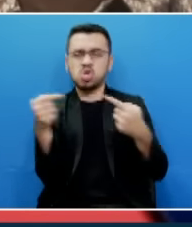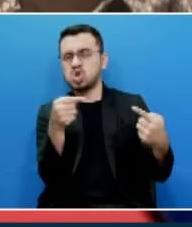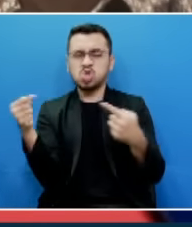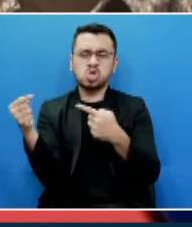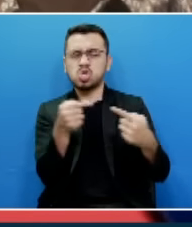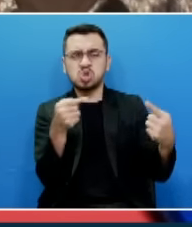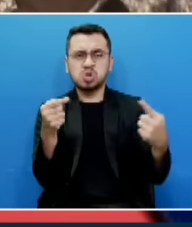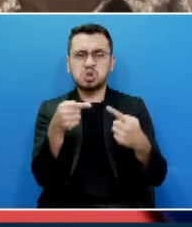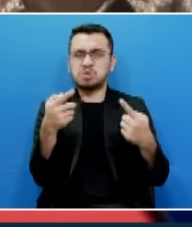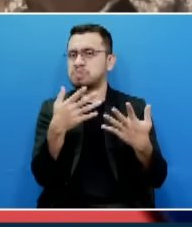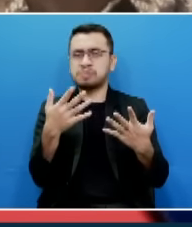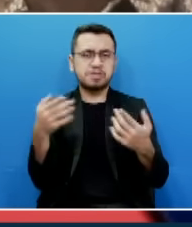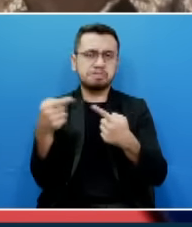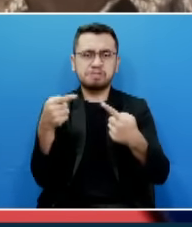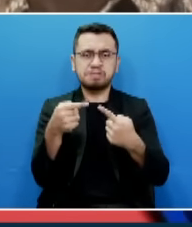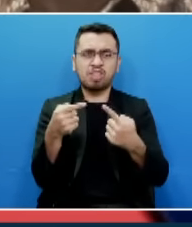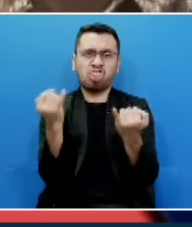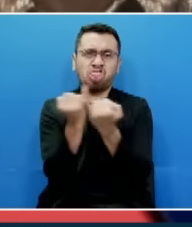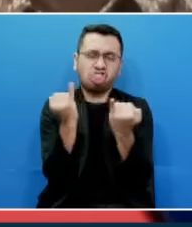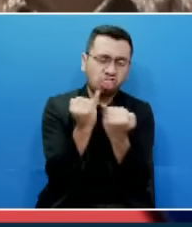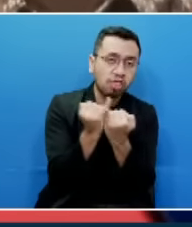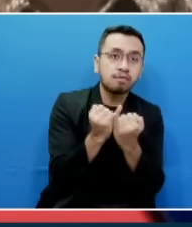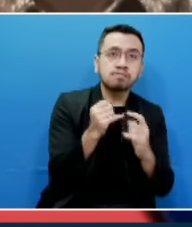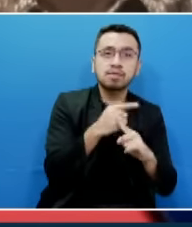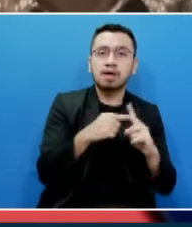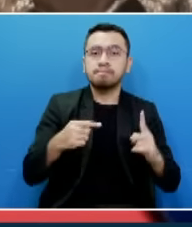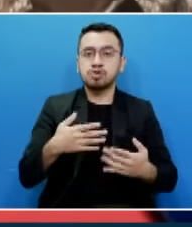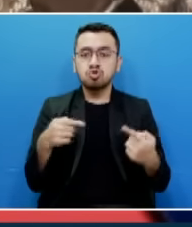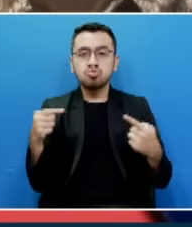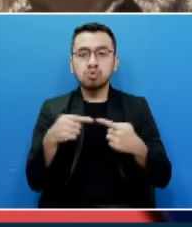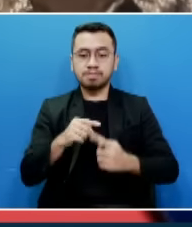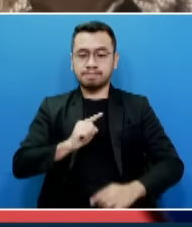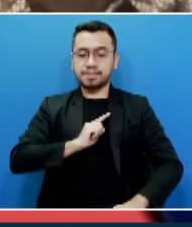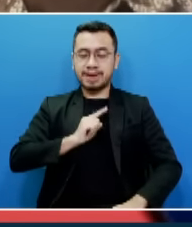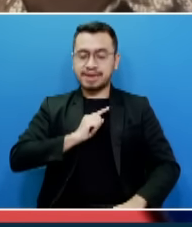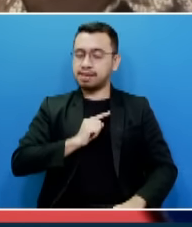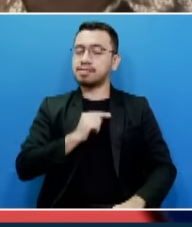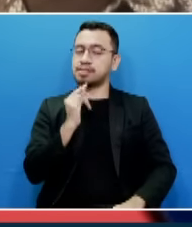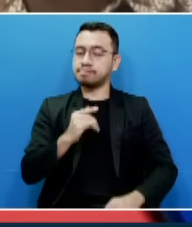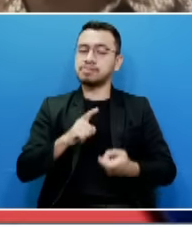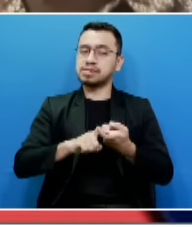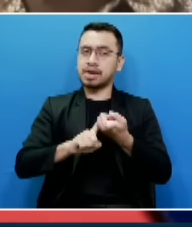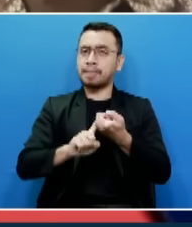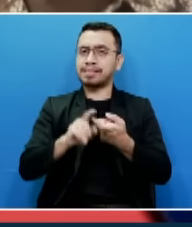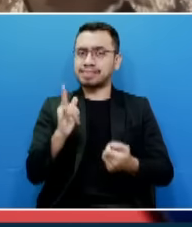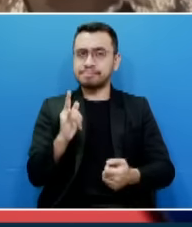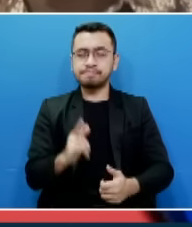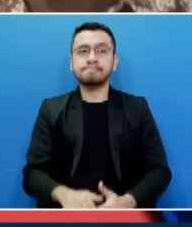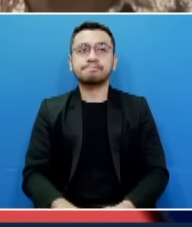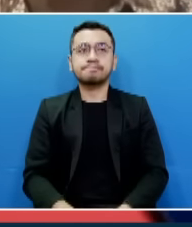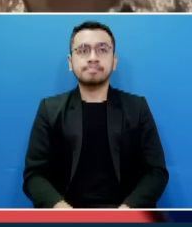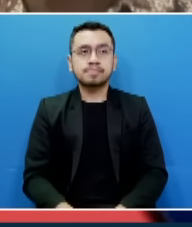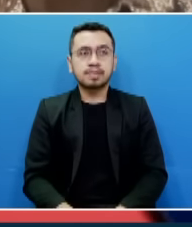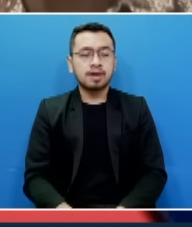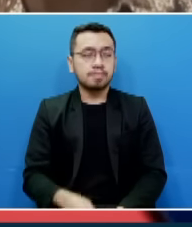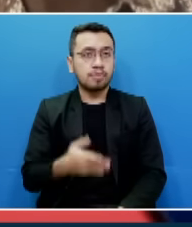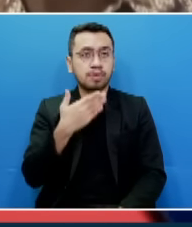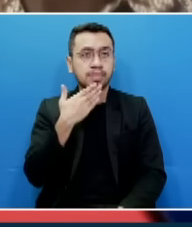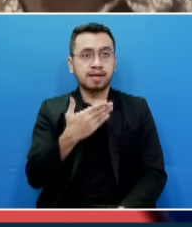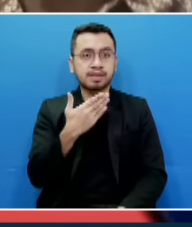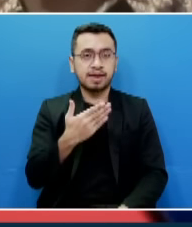ya kita tetap menjaga persahabatan Oke tapi Prof melihat ada kesan politik khusus enggak atau bacaan politik